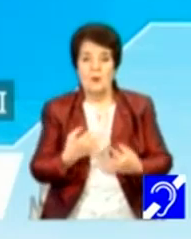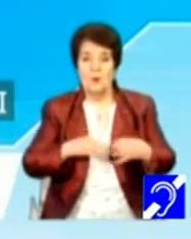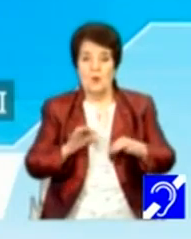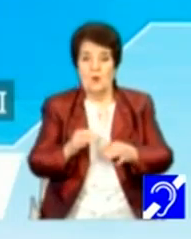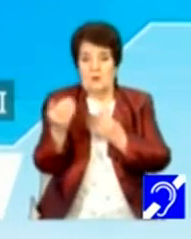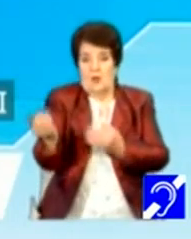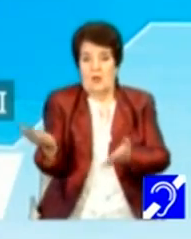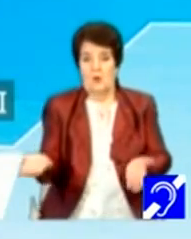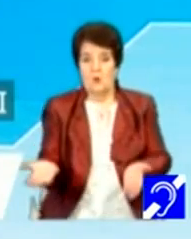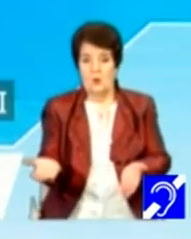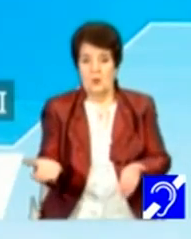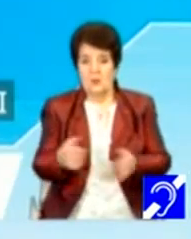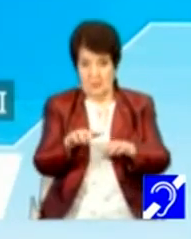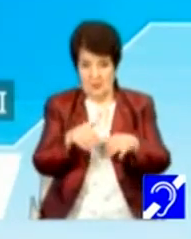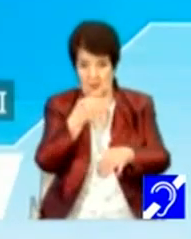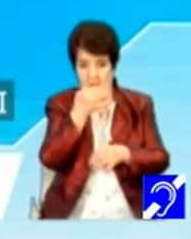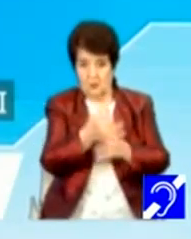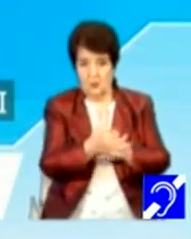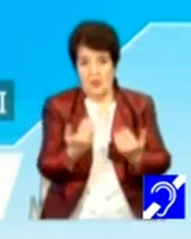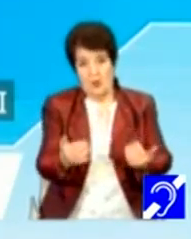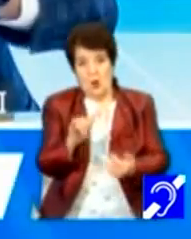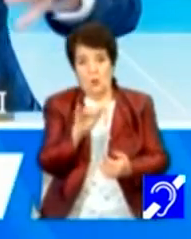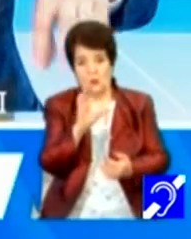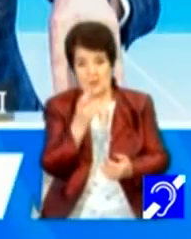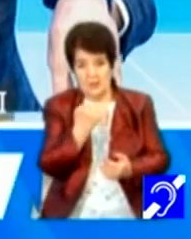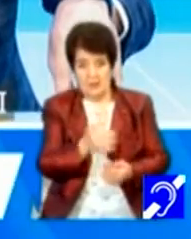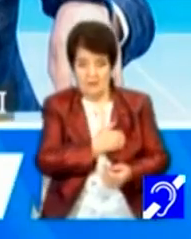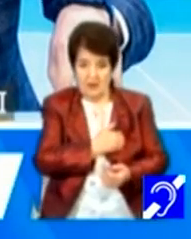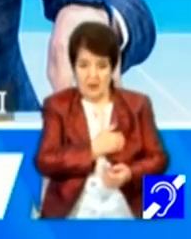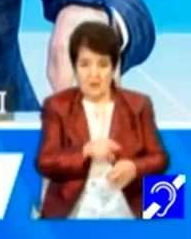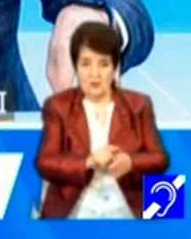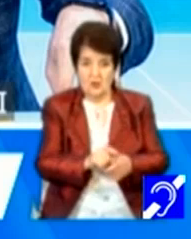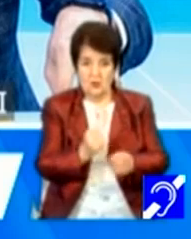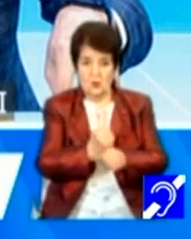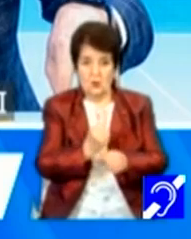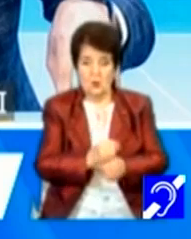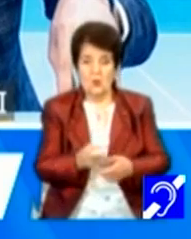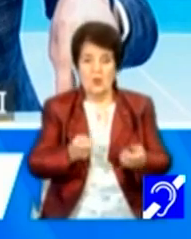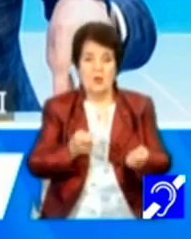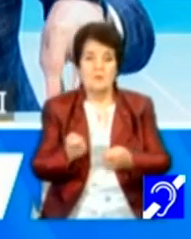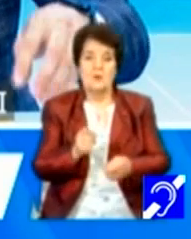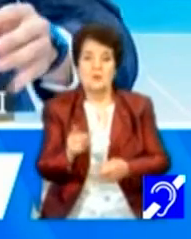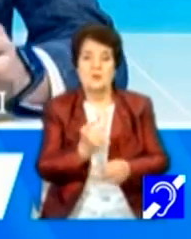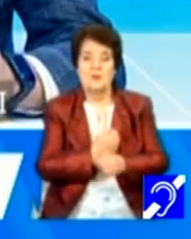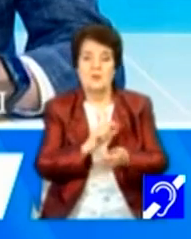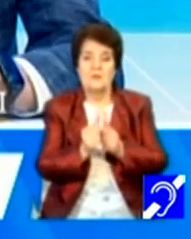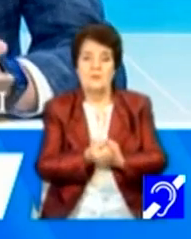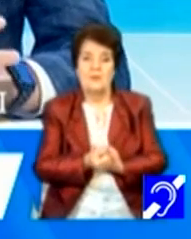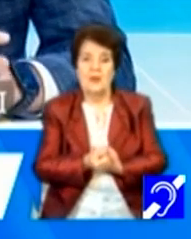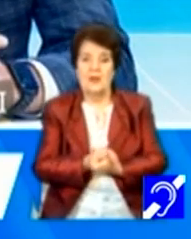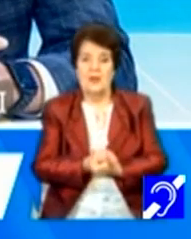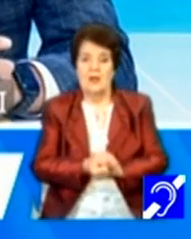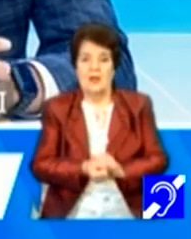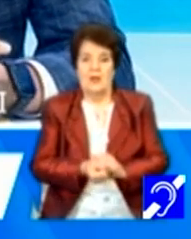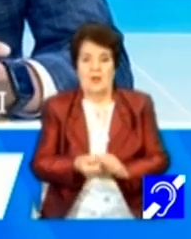fie a lui, ca să nu fie tras nimeni la răspundere. Acum USAT vrea să facă același lucru. Soluțiile pe care le propuneți noastre, ce model au de